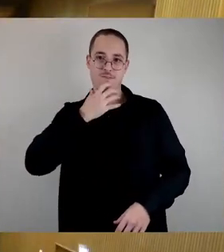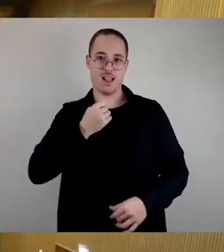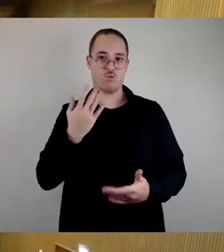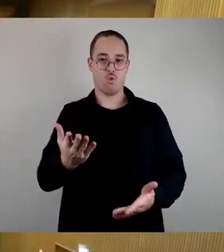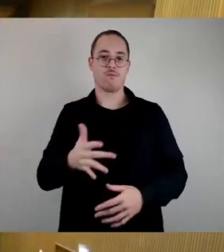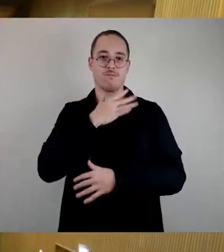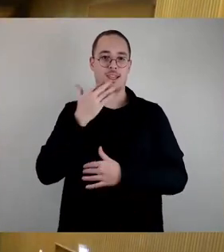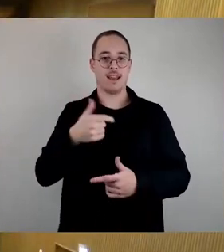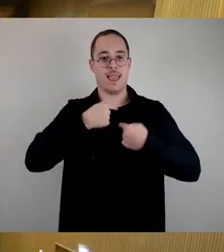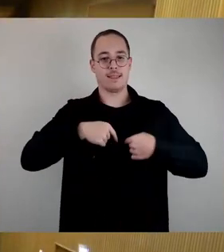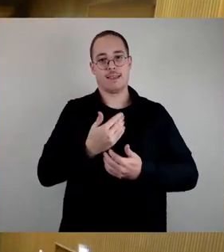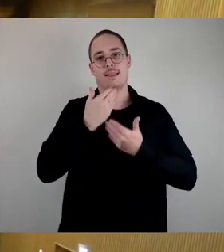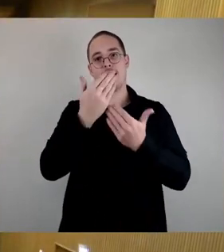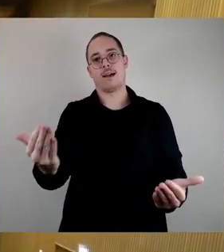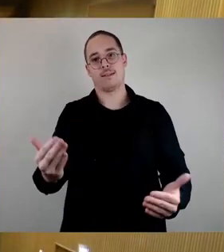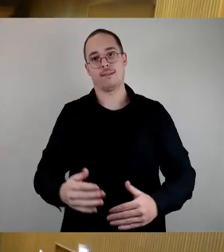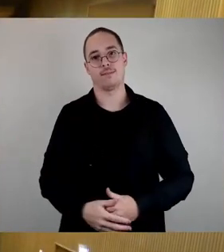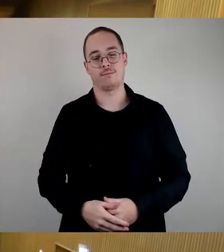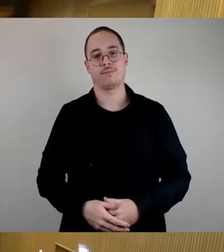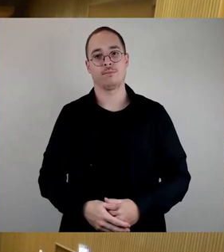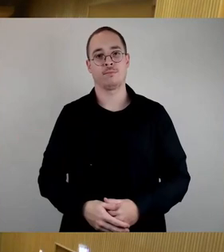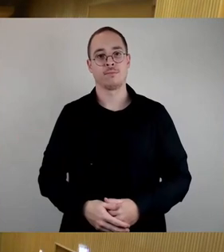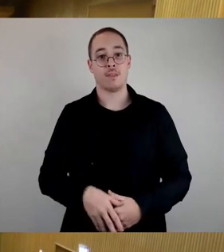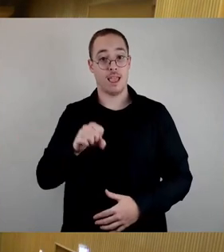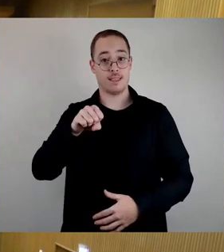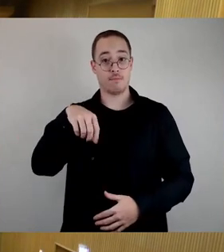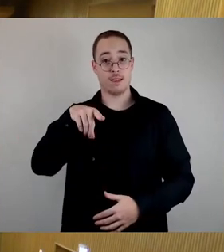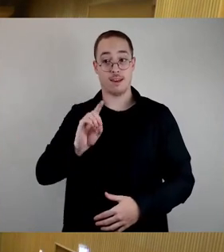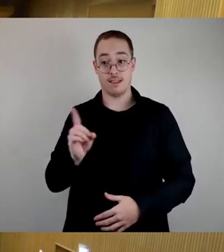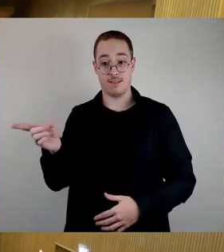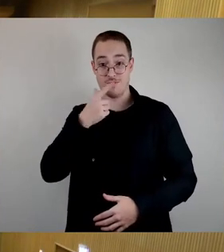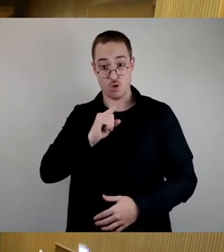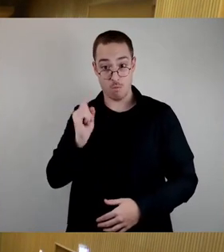So, wird SPD noch mal das Wort gewünscht? Herr Engel, bitte.